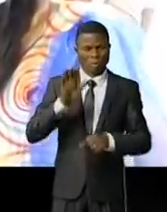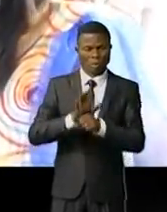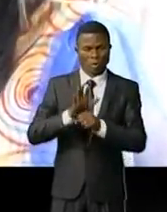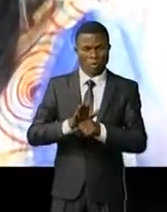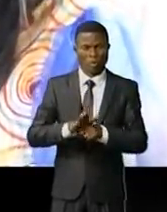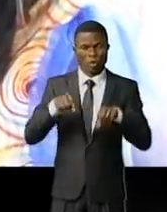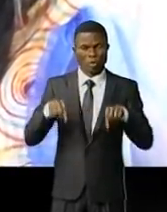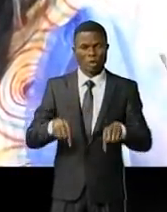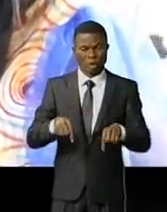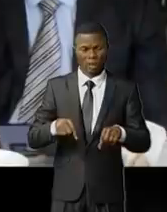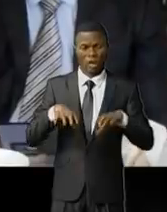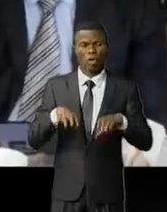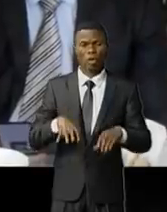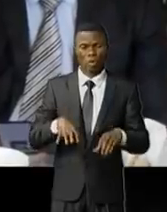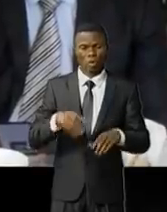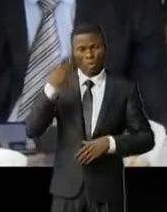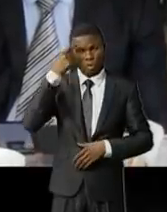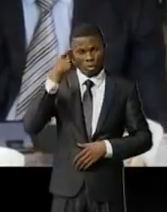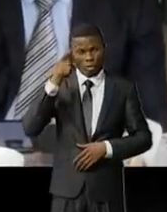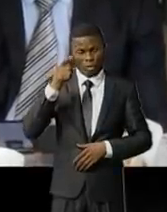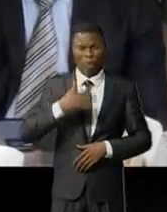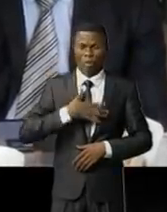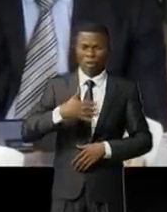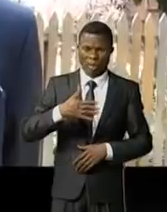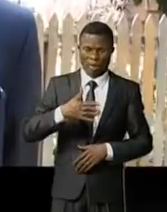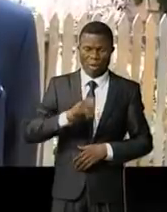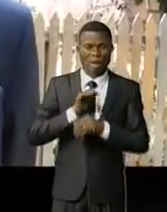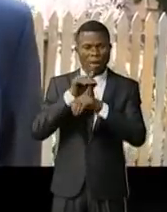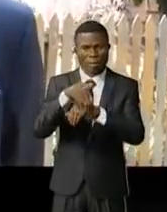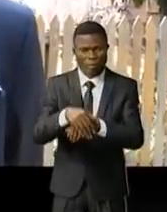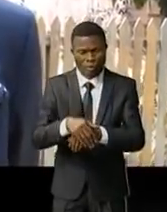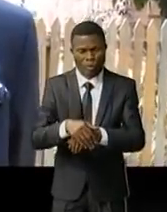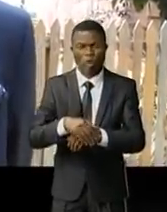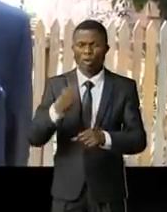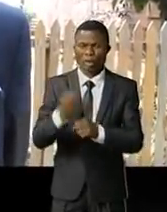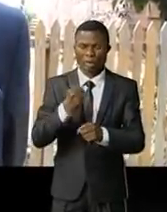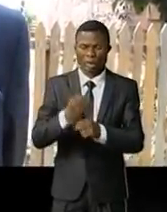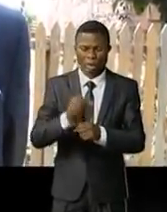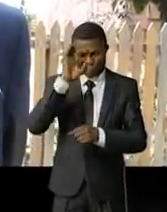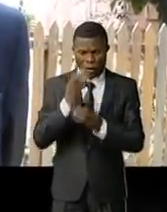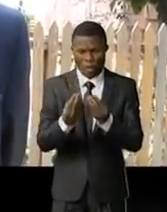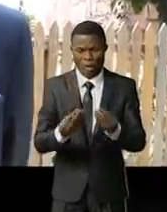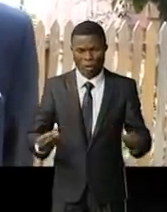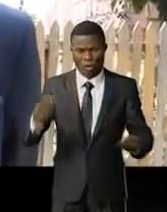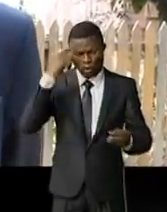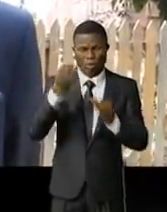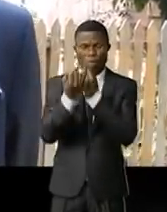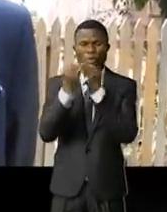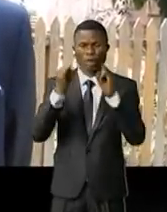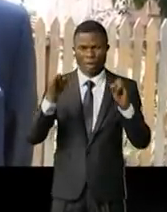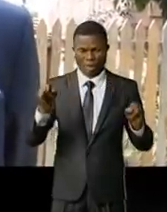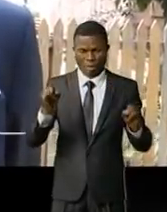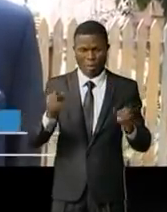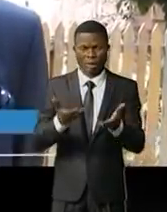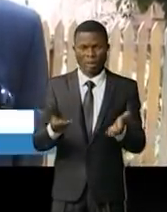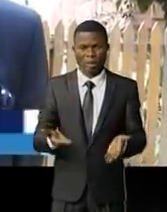au Congo pour essayer de contribuer aux efforts de trouver la stabilité dans